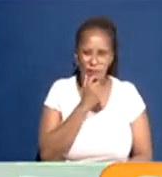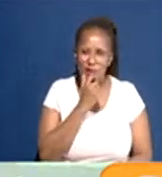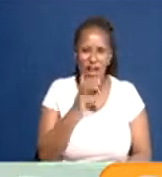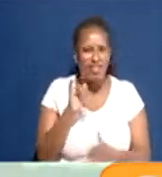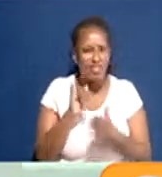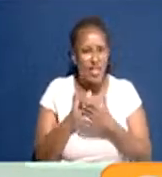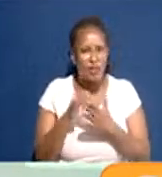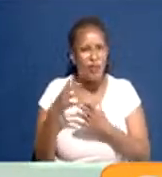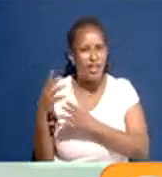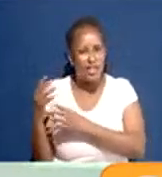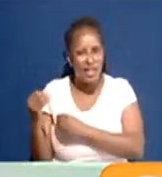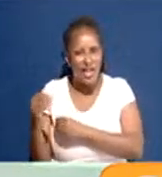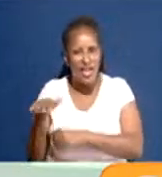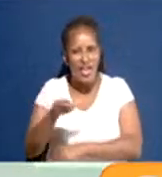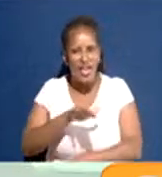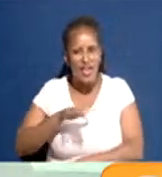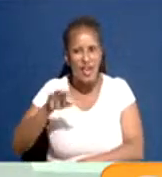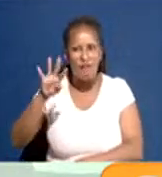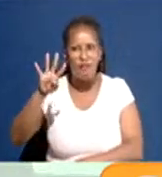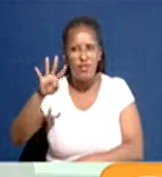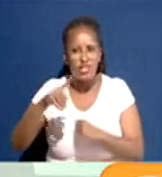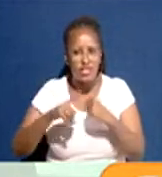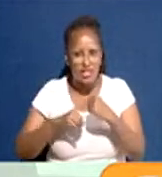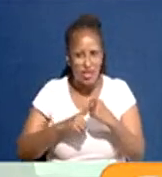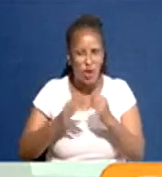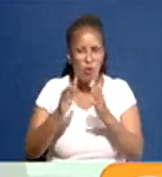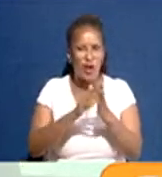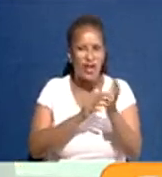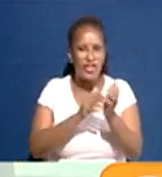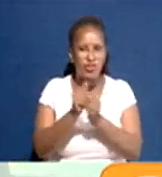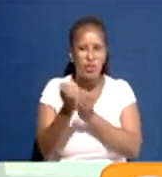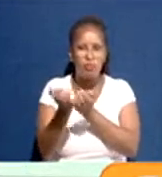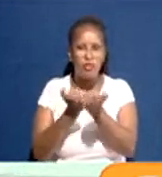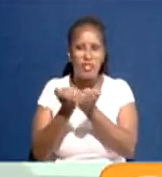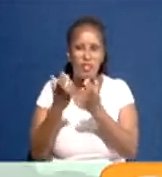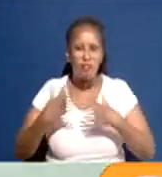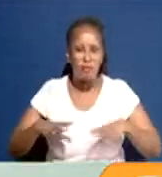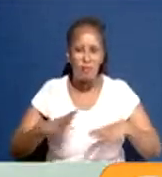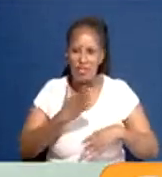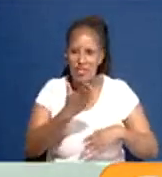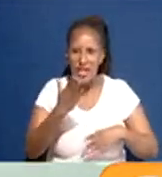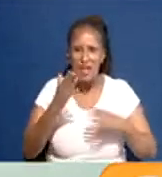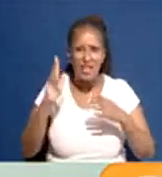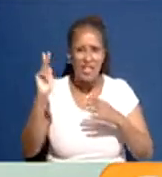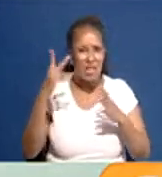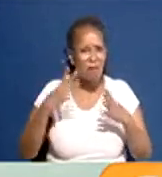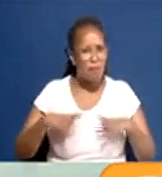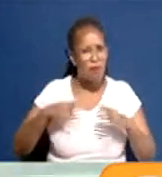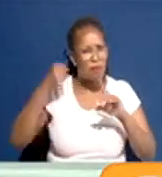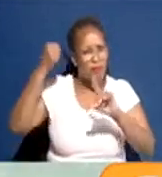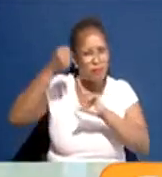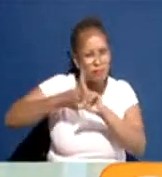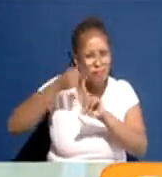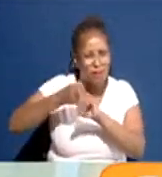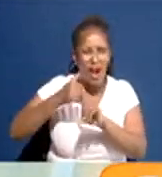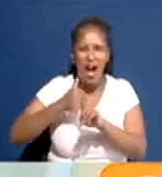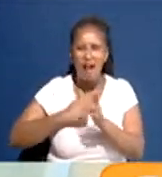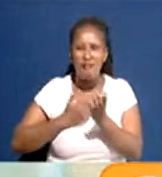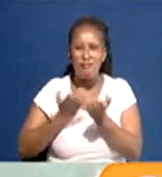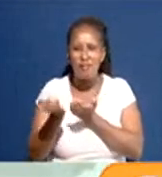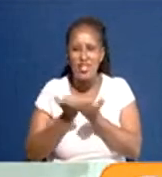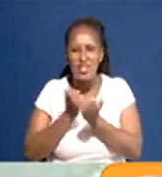walienda Kawangware wakaharibu biashara ya wananchi. Mwananchi ameng'ang'ana, ako na biashara yake